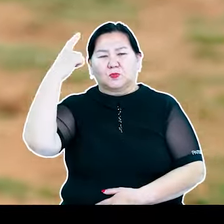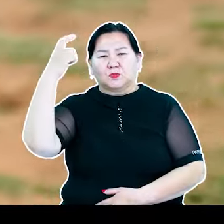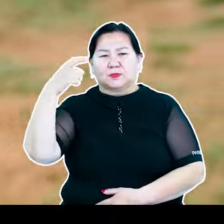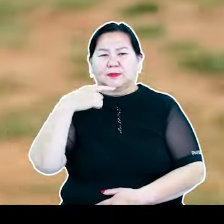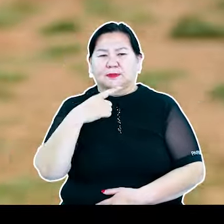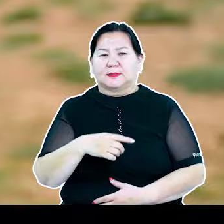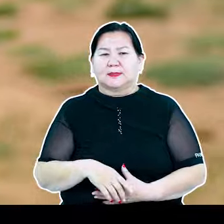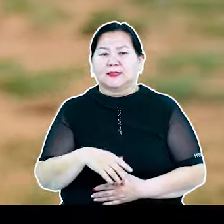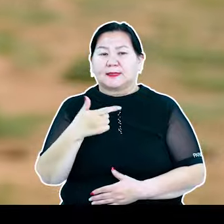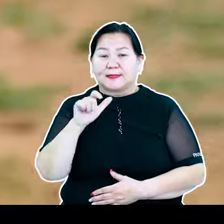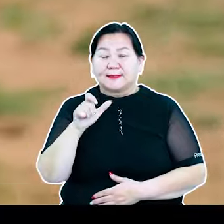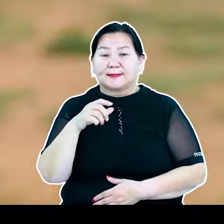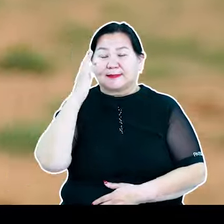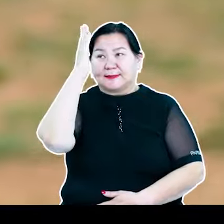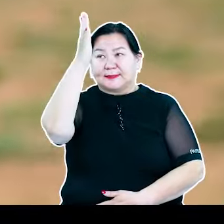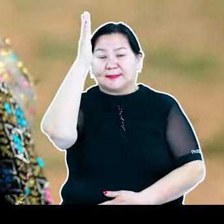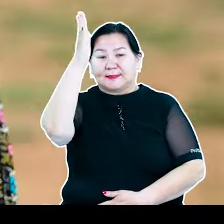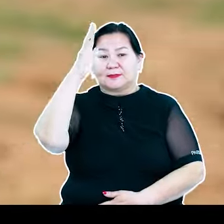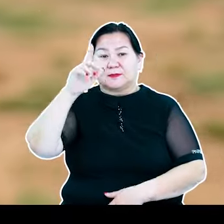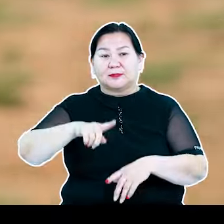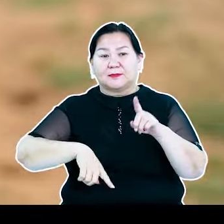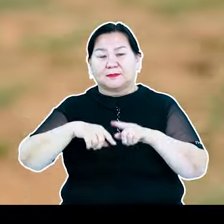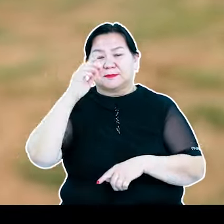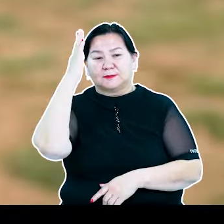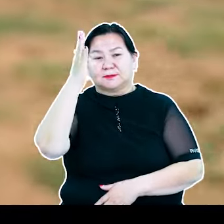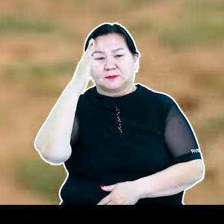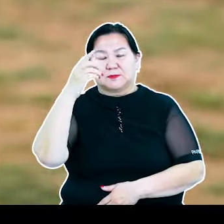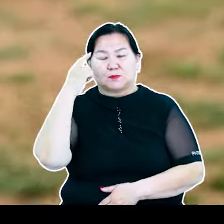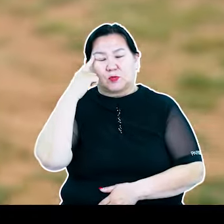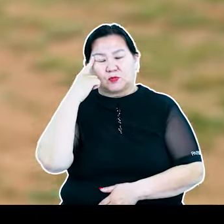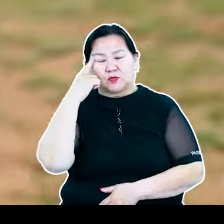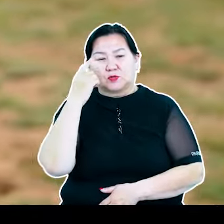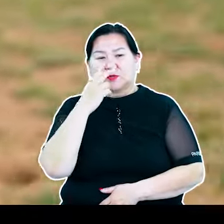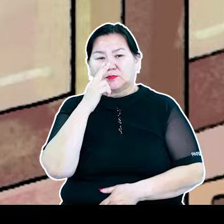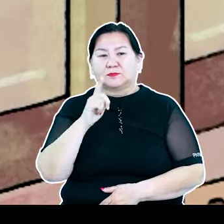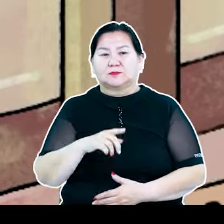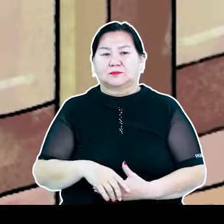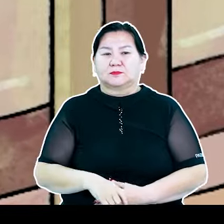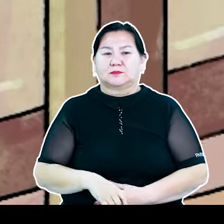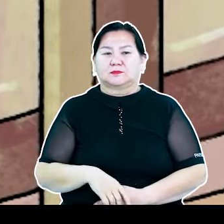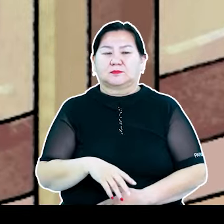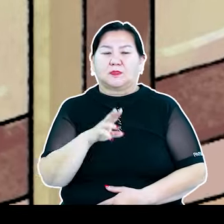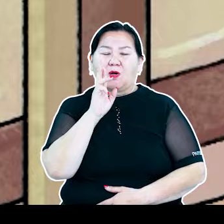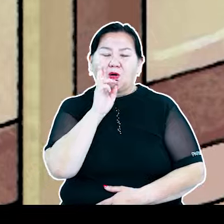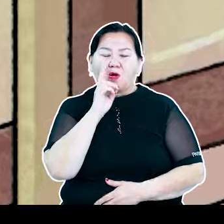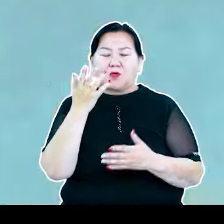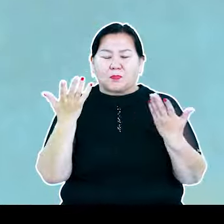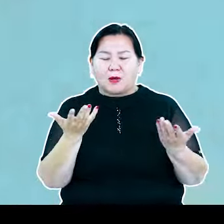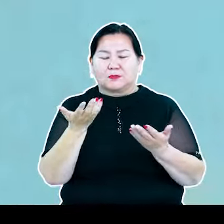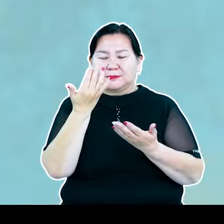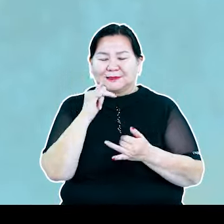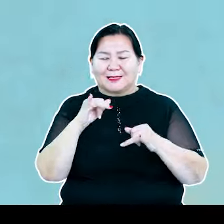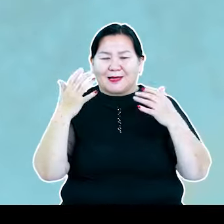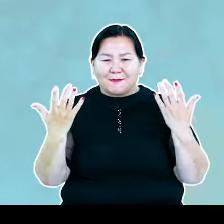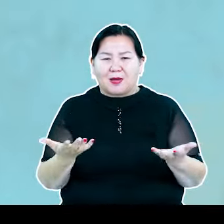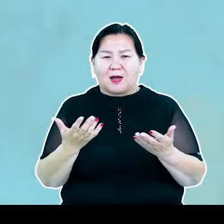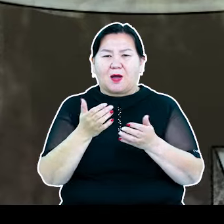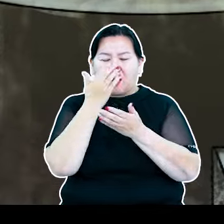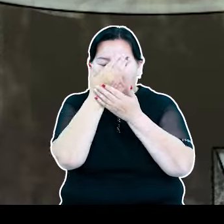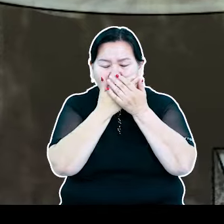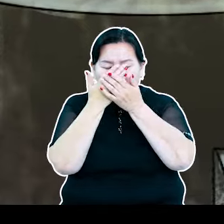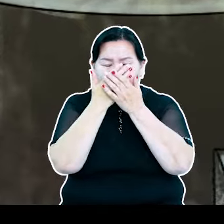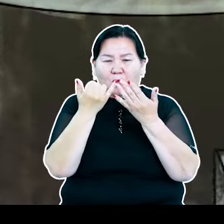юм даа. Гэтэ ирээдүйд ямар ч усгүй болчихвол яана? Чи боддоо. Усгүй бол хоолчгүй цайчгүй бүр нүүр гараа угаач